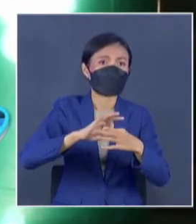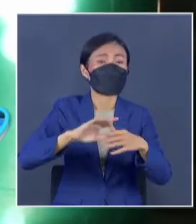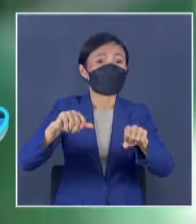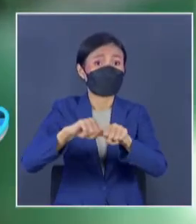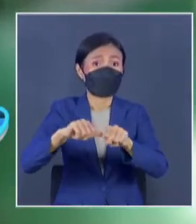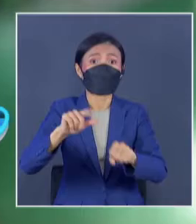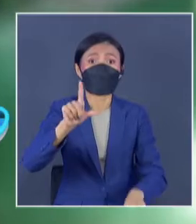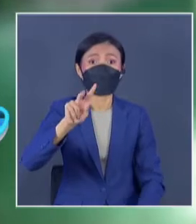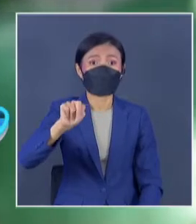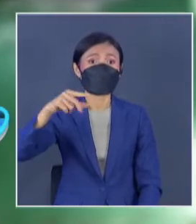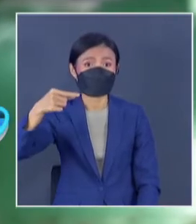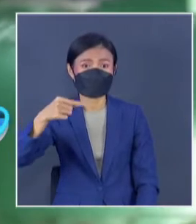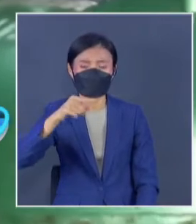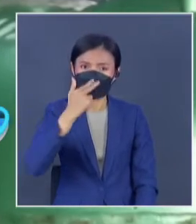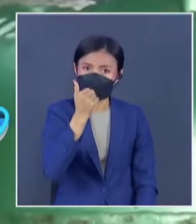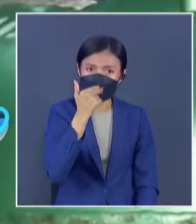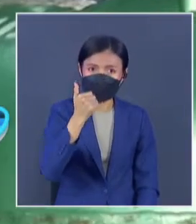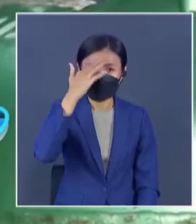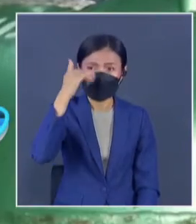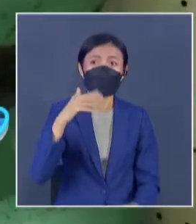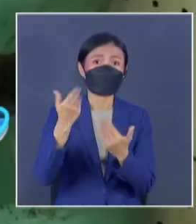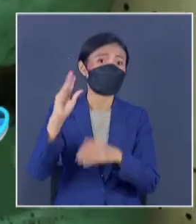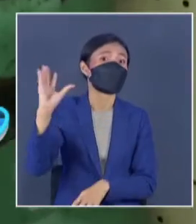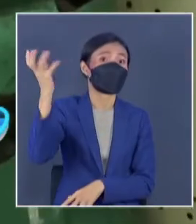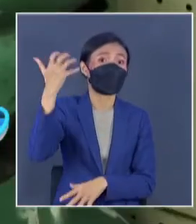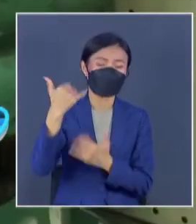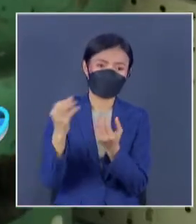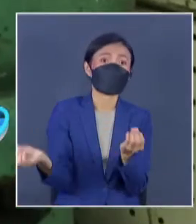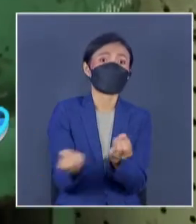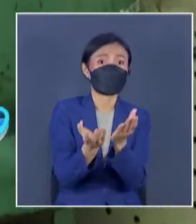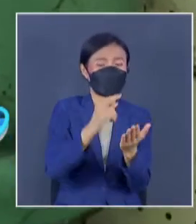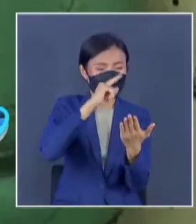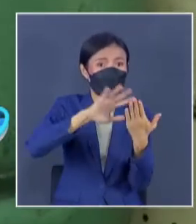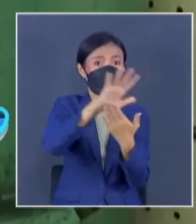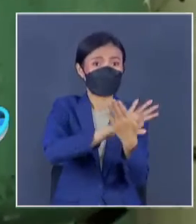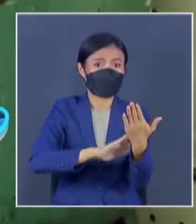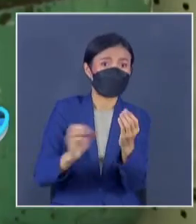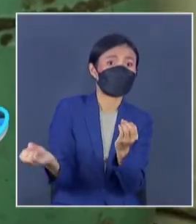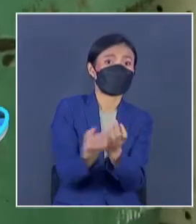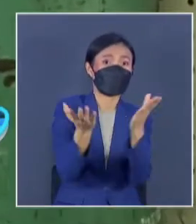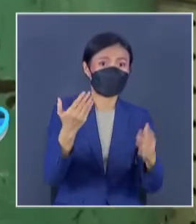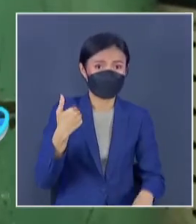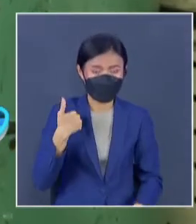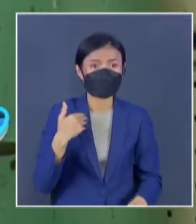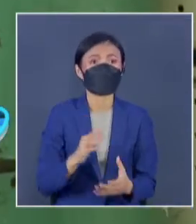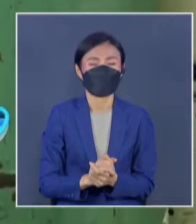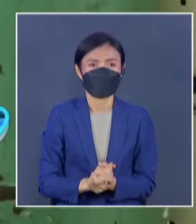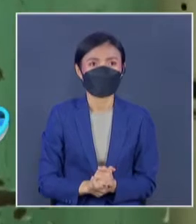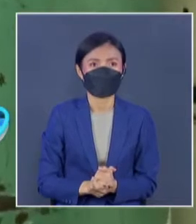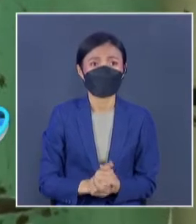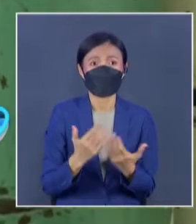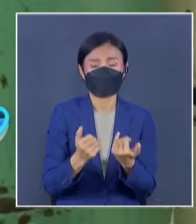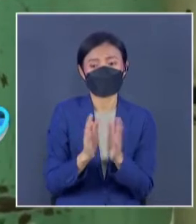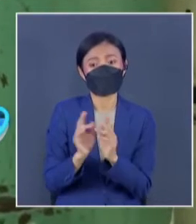LNG ในตลาดโลกที่จะกระทบมายังค่าไฟฟ้าและราคาก๊าซหุงต้มในบ้านเราล่าสุดที่ประชุมก